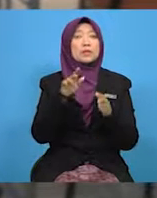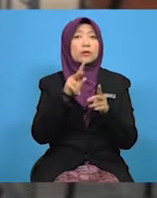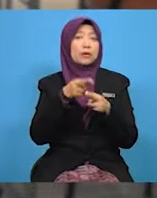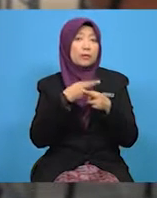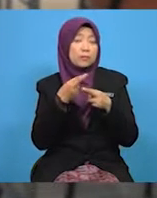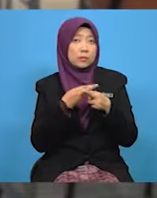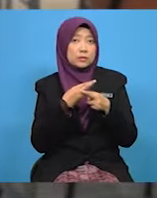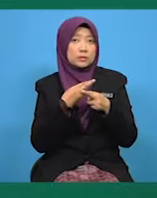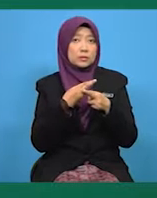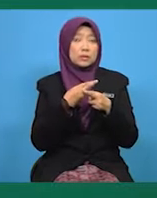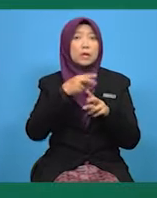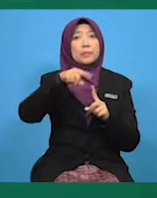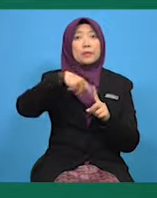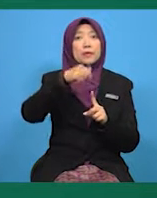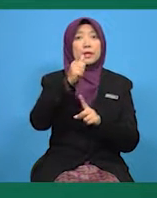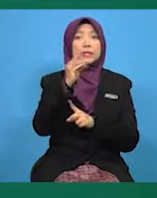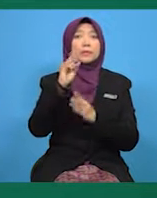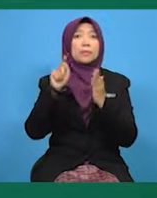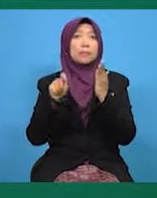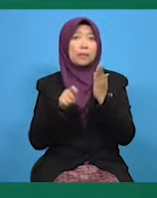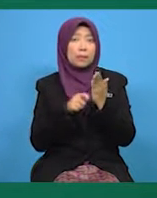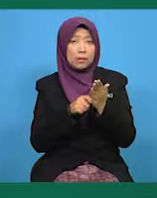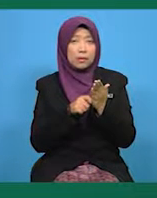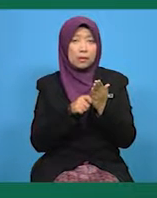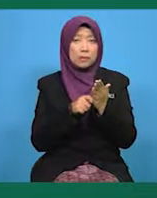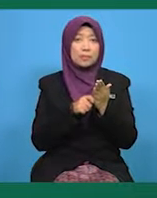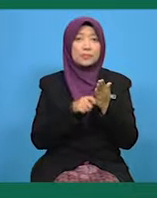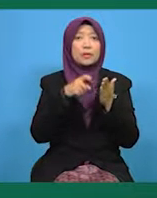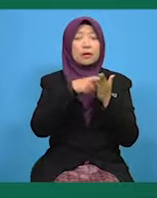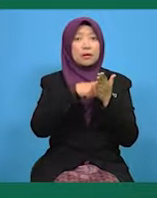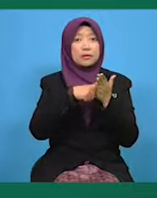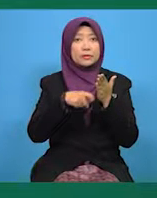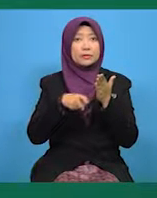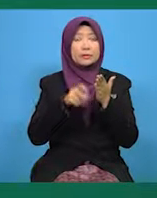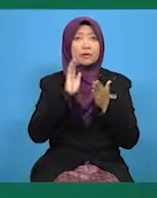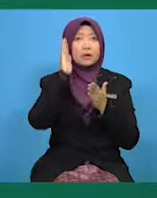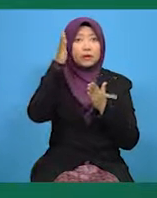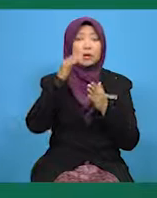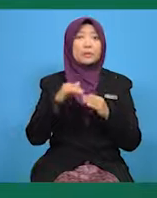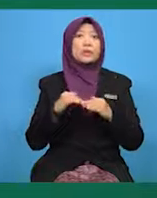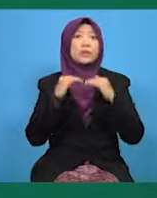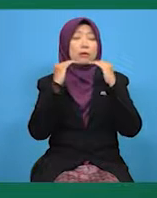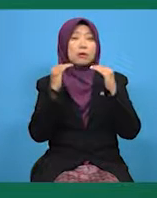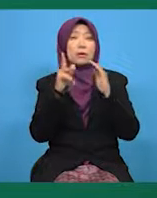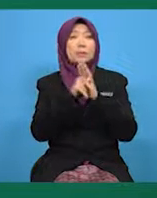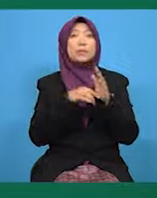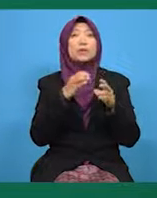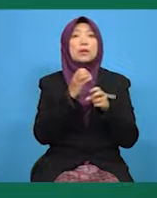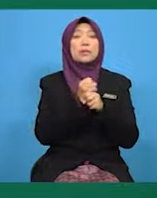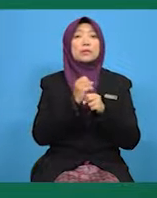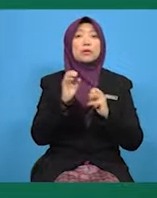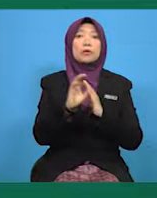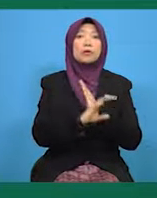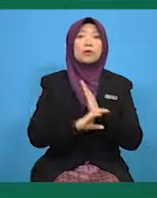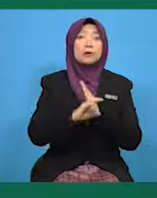Kesimpulannya, apabila AD bertambah, harga umum akan meningkat dan pendapatan